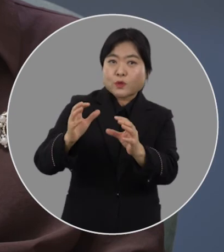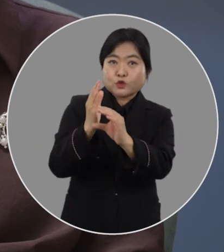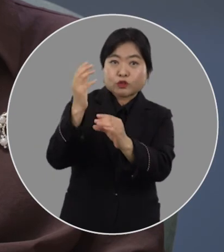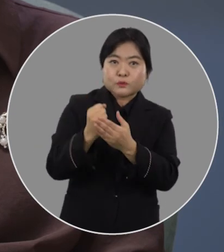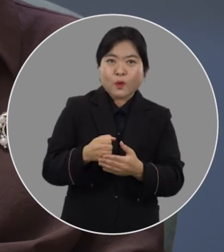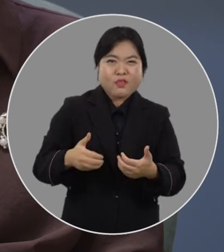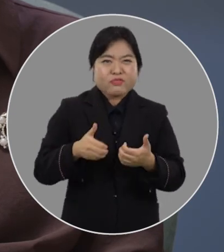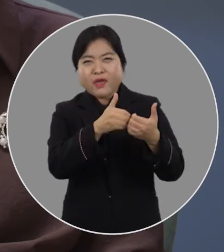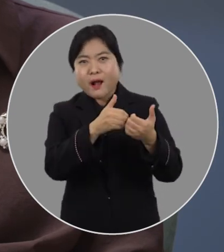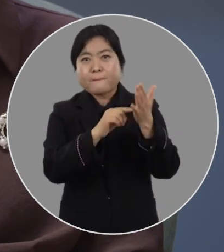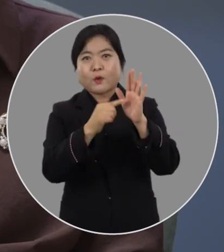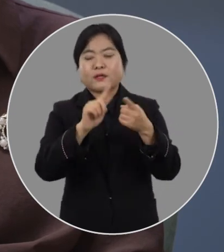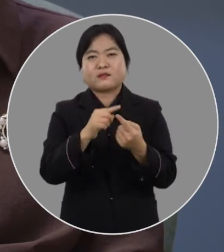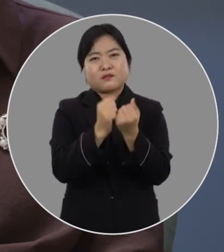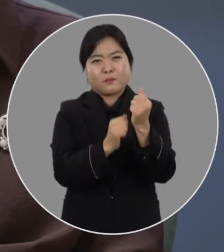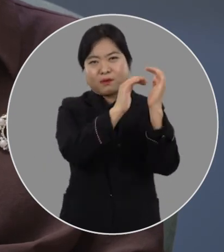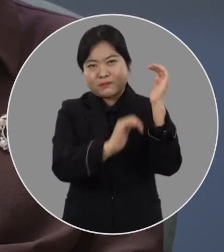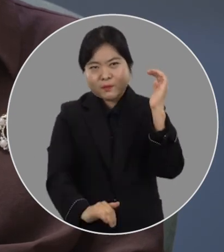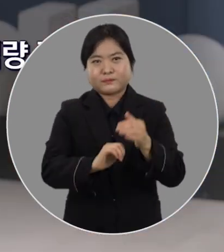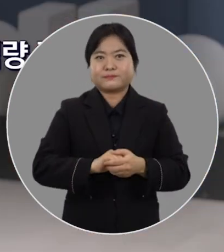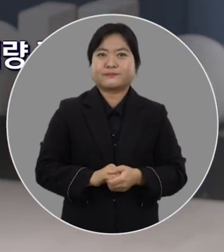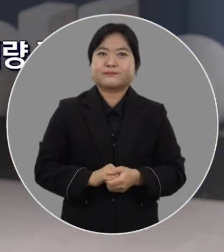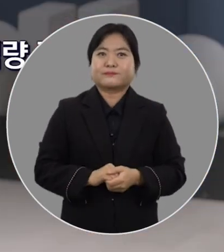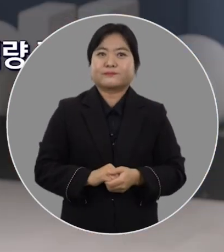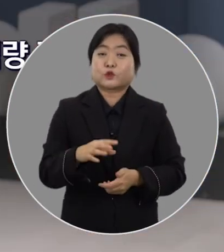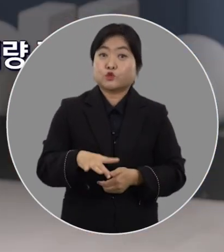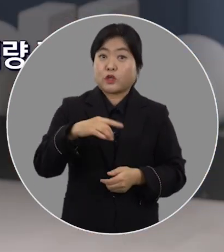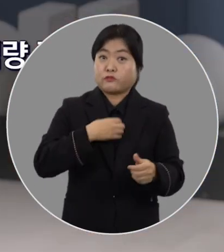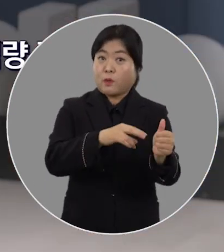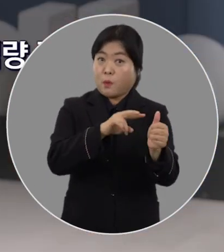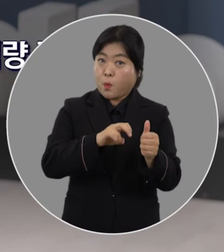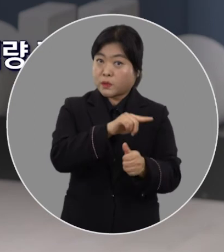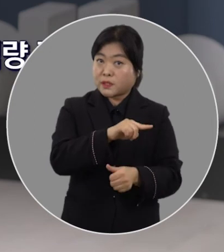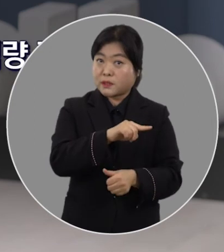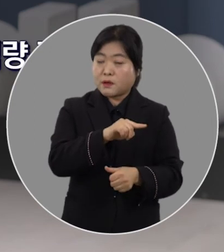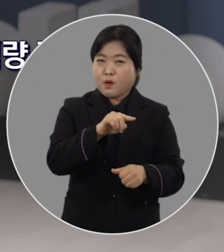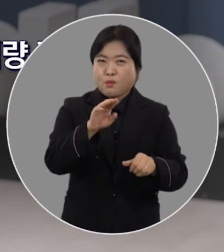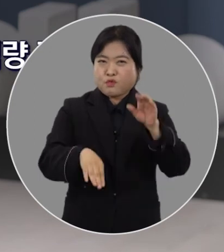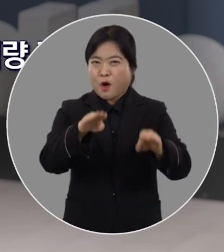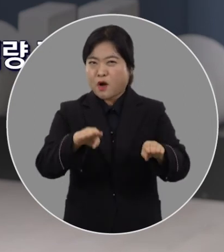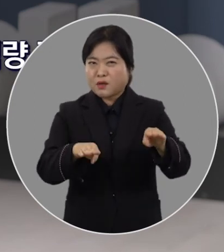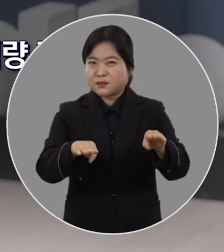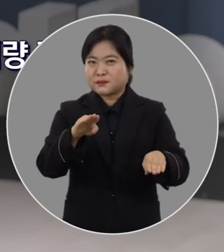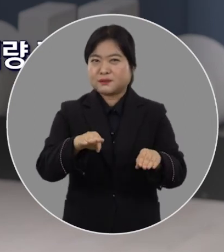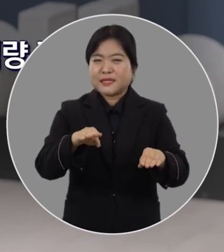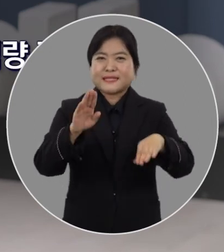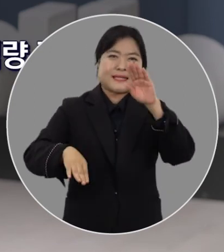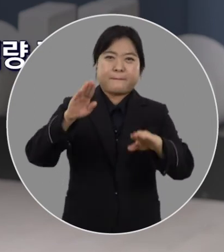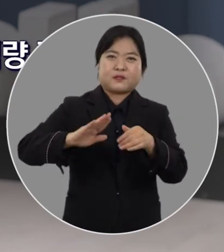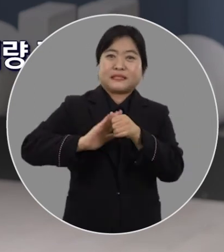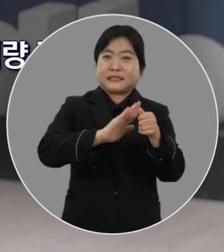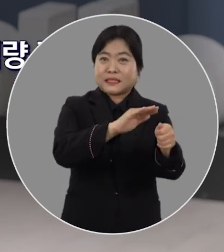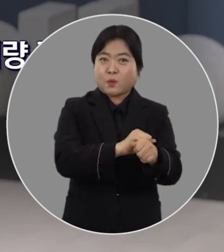대항 표현에 대해 다음과 같이 설명했습니다. 우선 혐오 표현이 불평등, 차별을